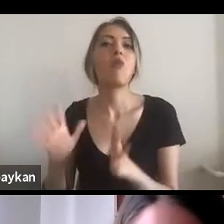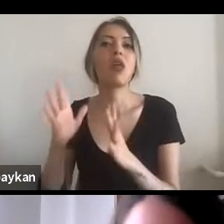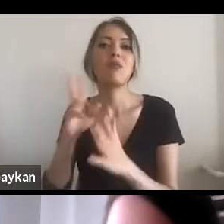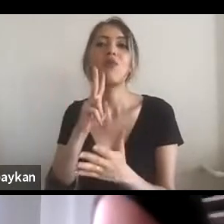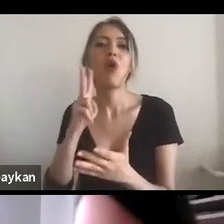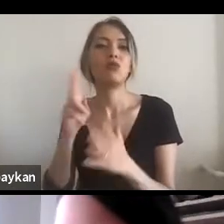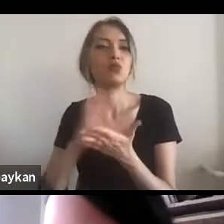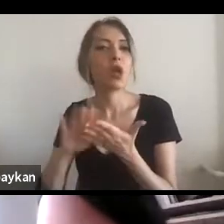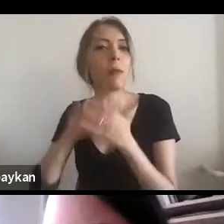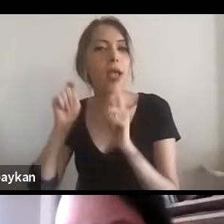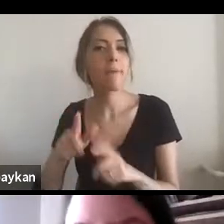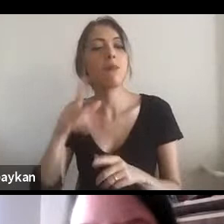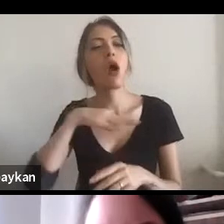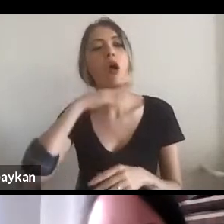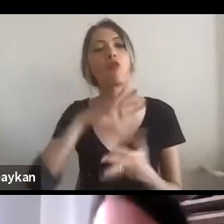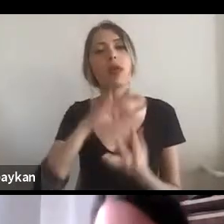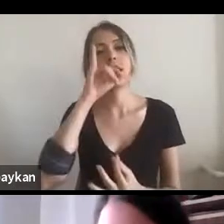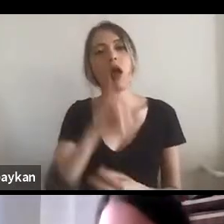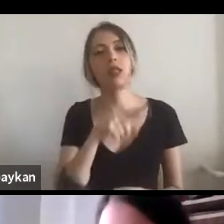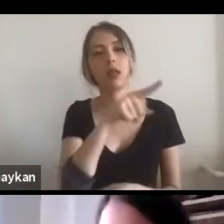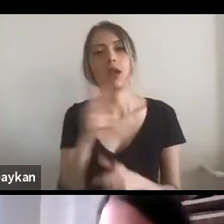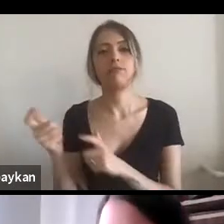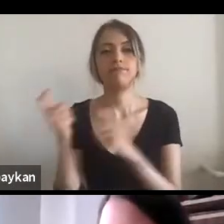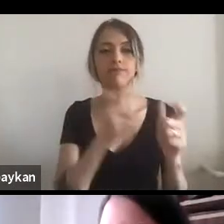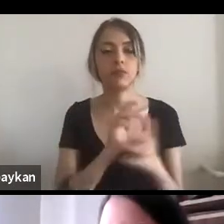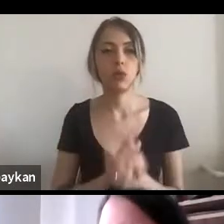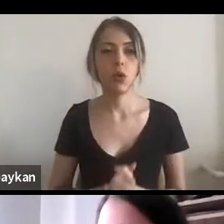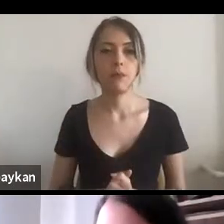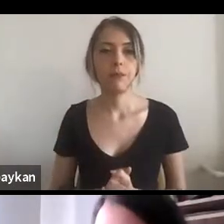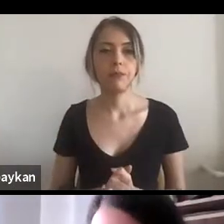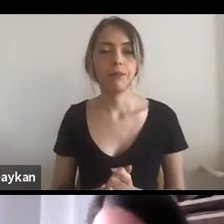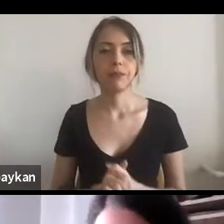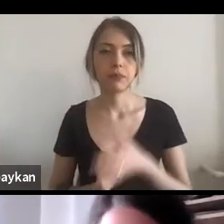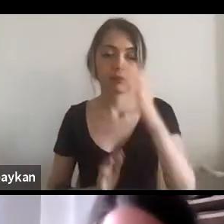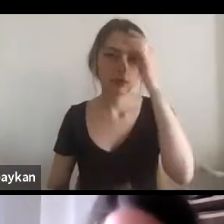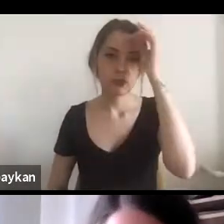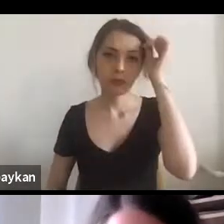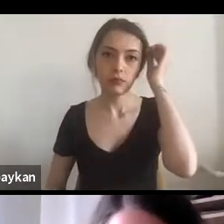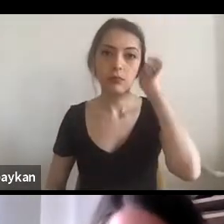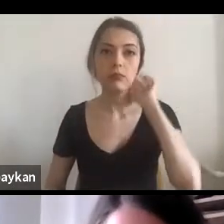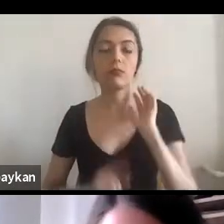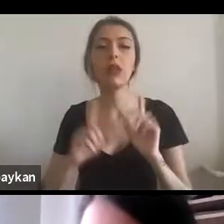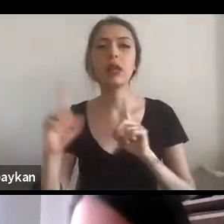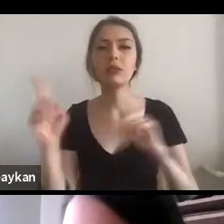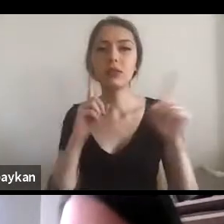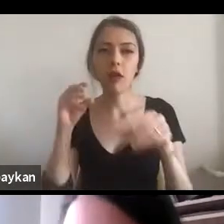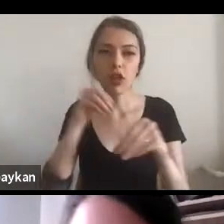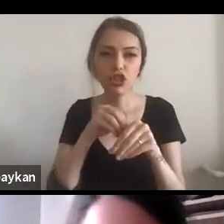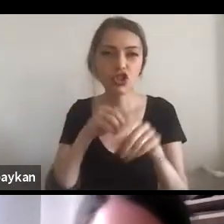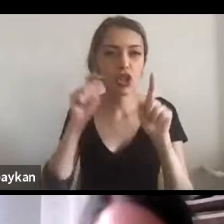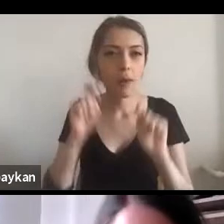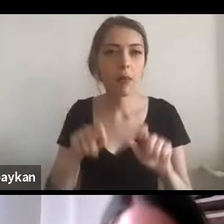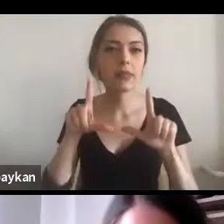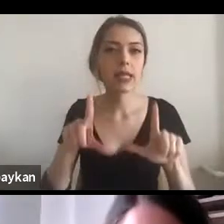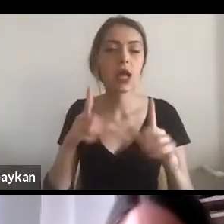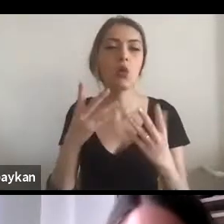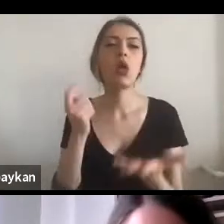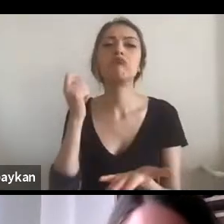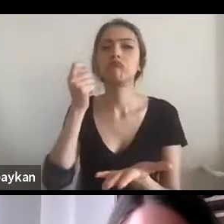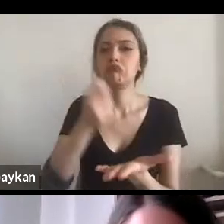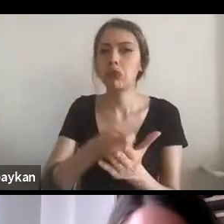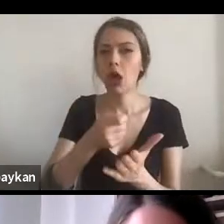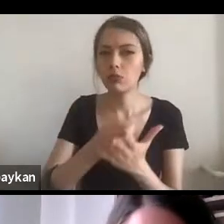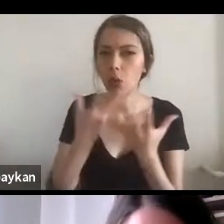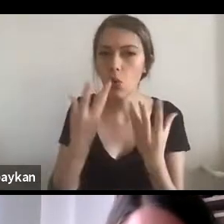beklenen bir davaların üzerinde yapılması gerekenler ki bu genelde tazminat ödemesi oluyor ve çoğu zaman da yerine